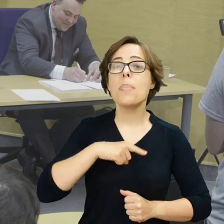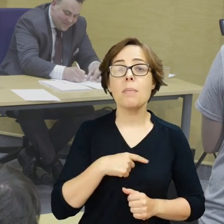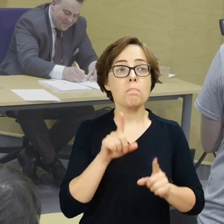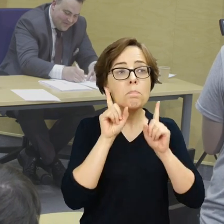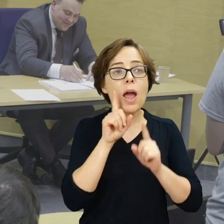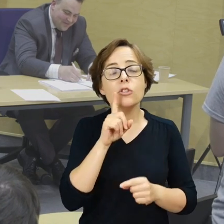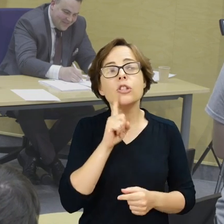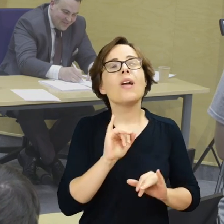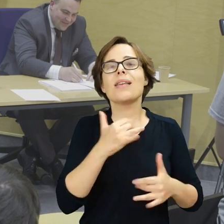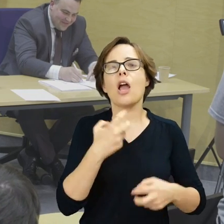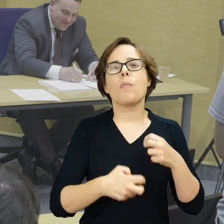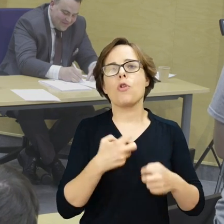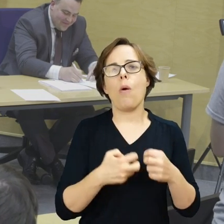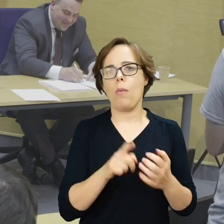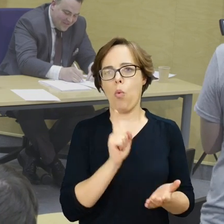Pani dyrektor potakuje.